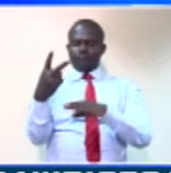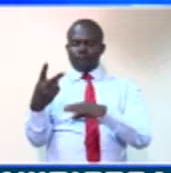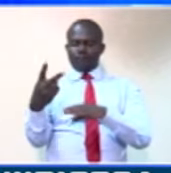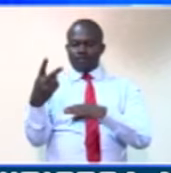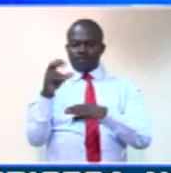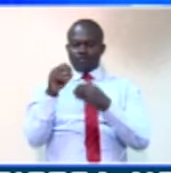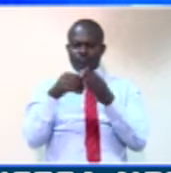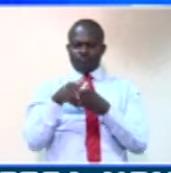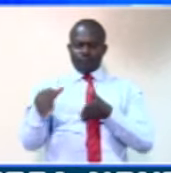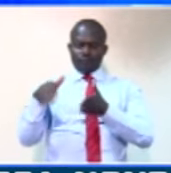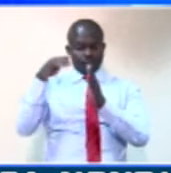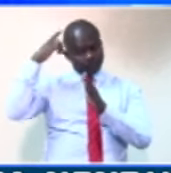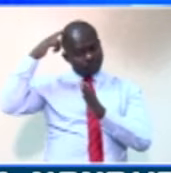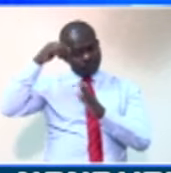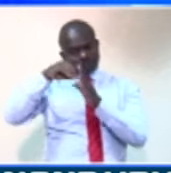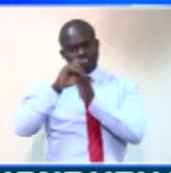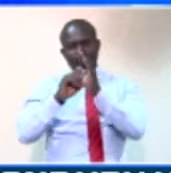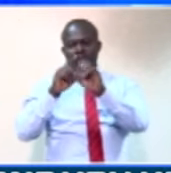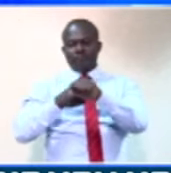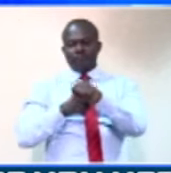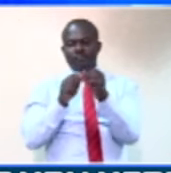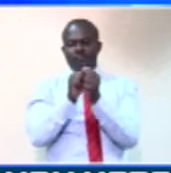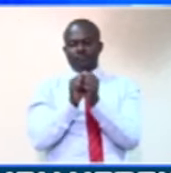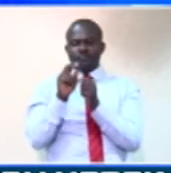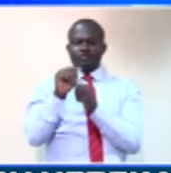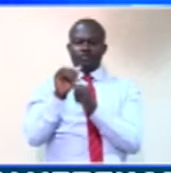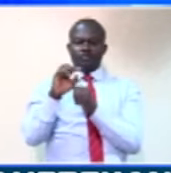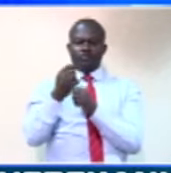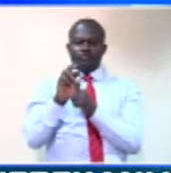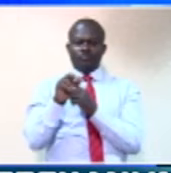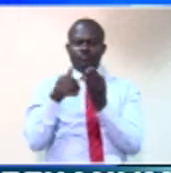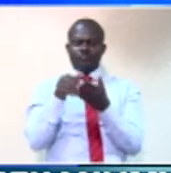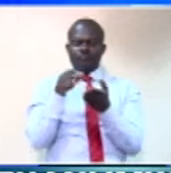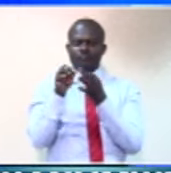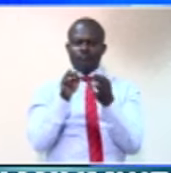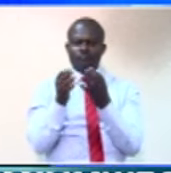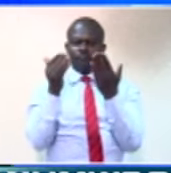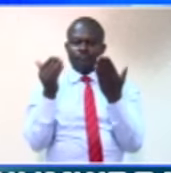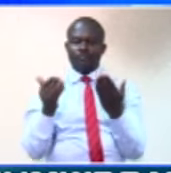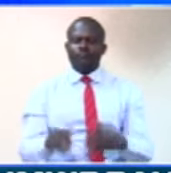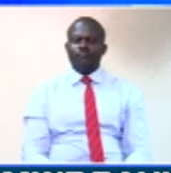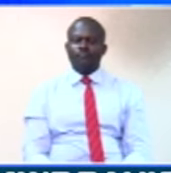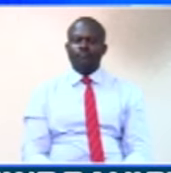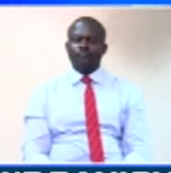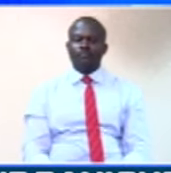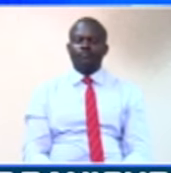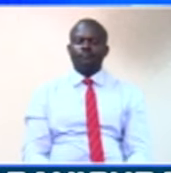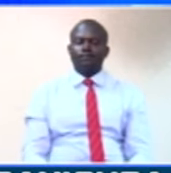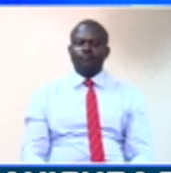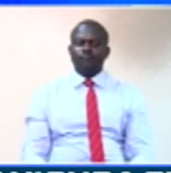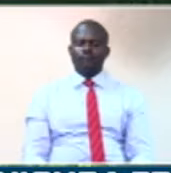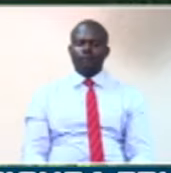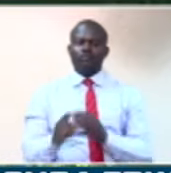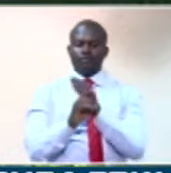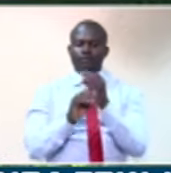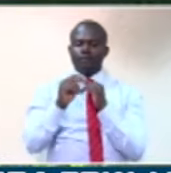bya kaburimbo mu turere twa Musanze ndetse na Nyagatare. Jean-Claude Mutuyezu arakomeza n'ibindi kuri iyi nkuru.